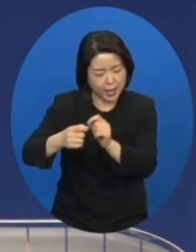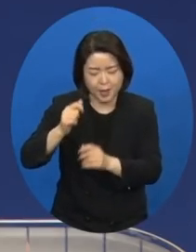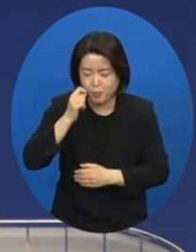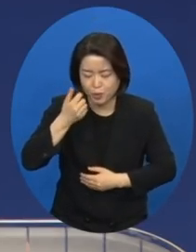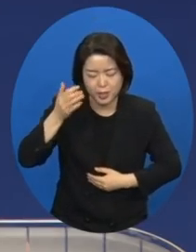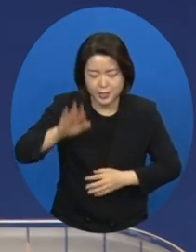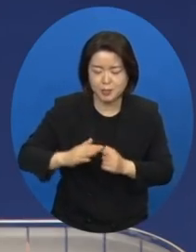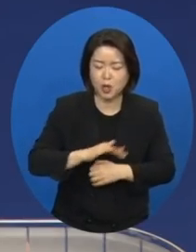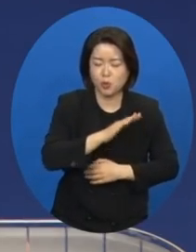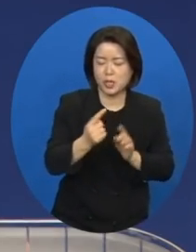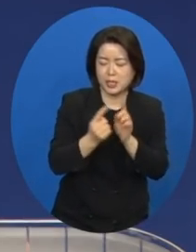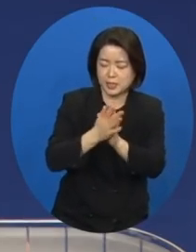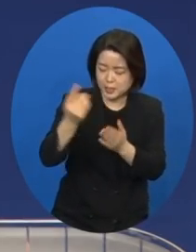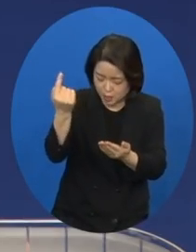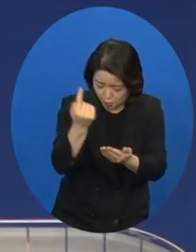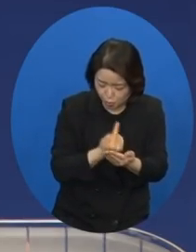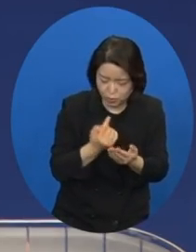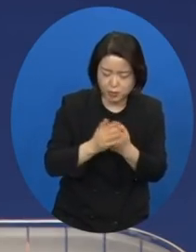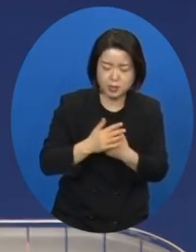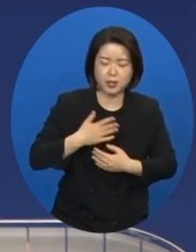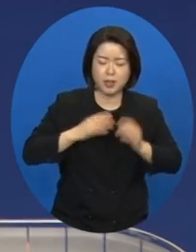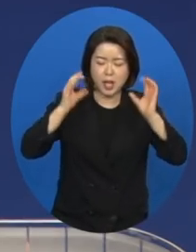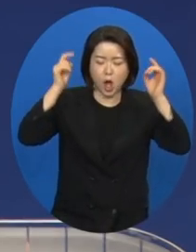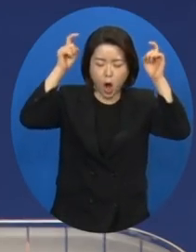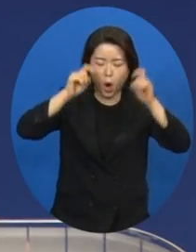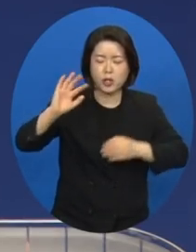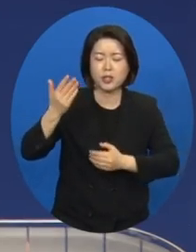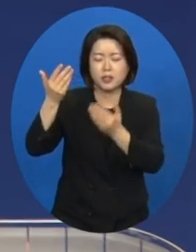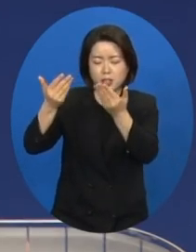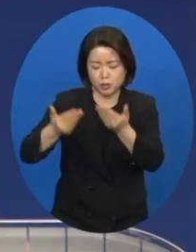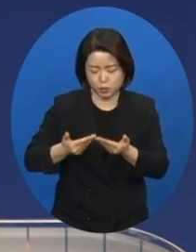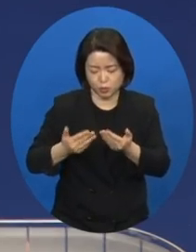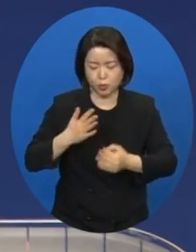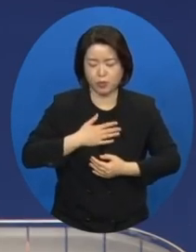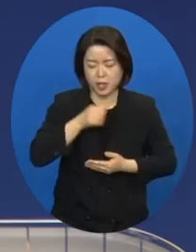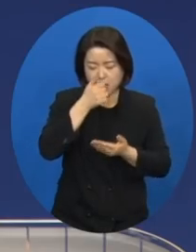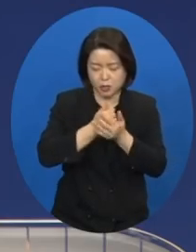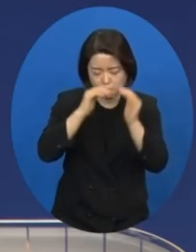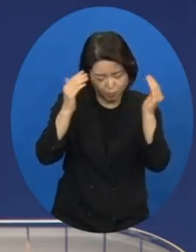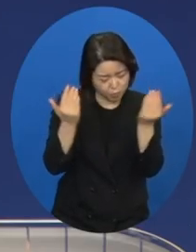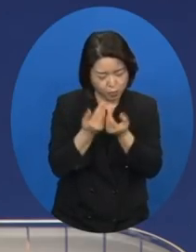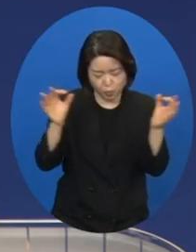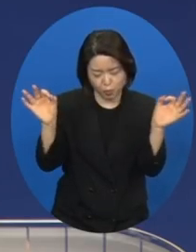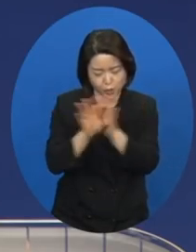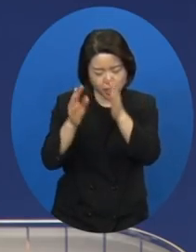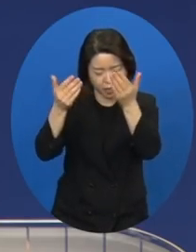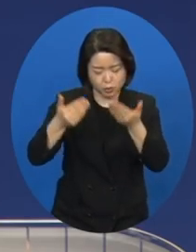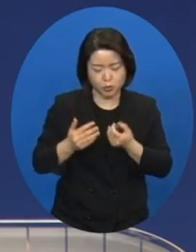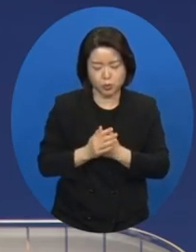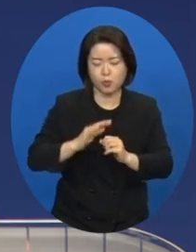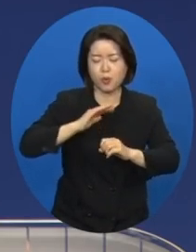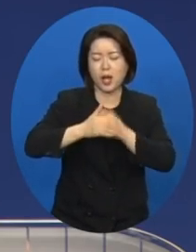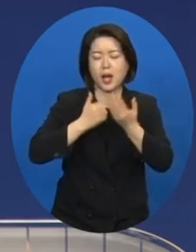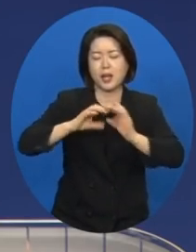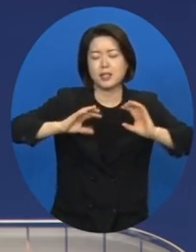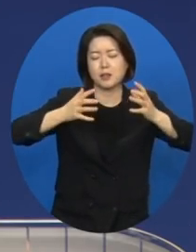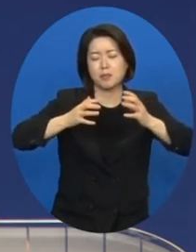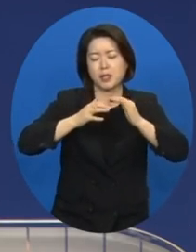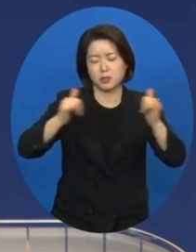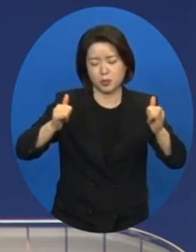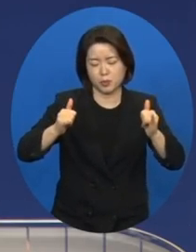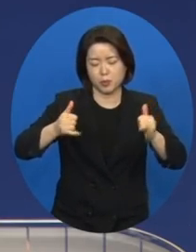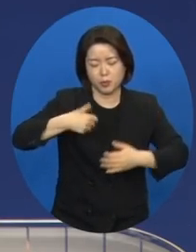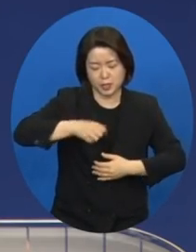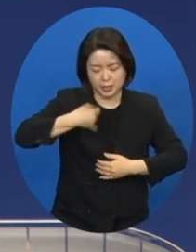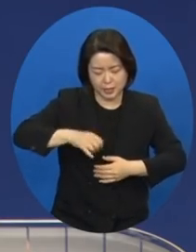그러나 우리에게 친히 다가오셔서 우리의 어린 양이 되어주셔서 우리의 모든 죄를 사하시고 하나님의 백성으로 천국 백성으로